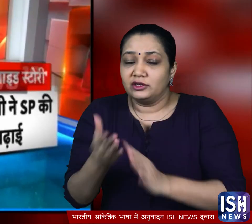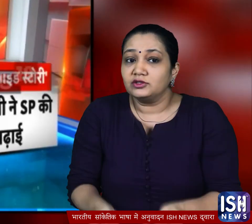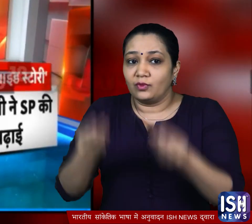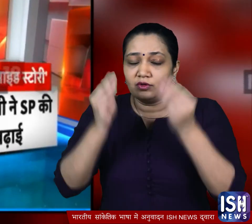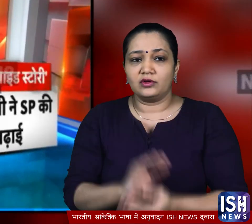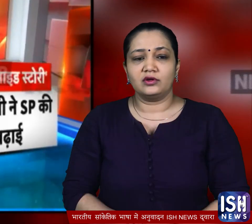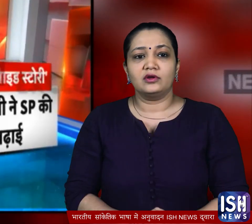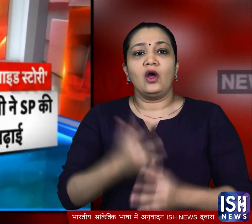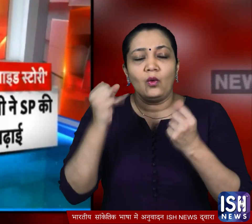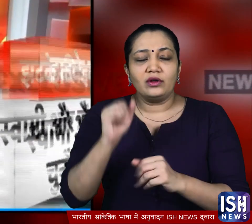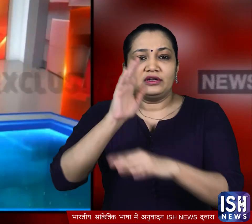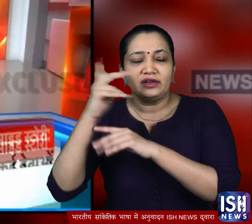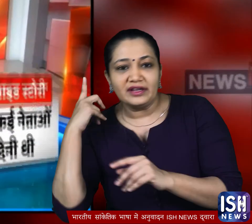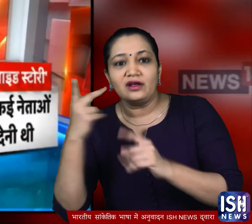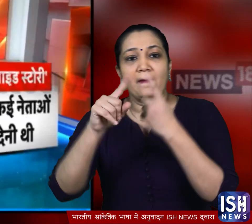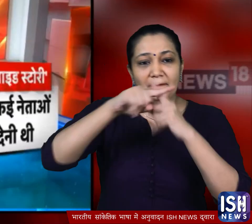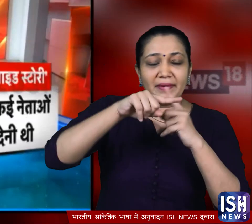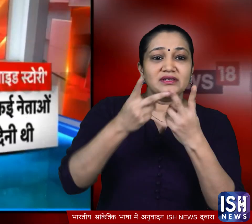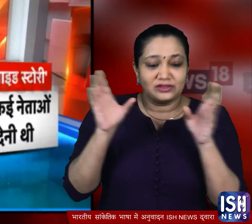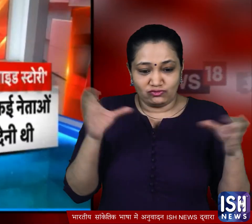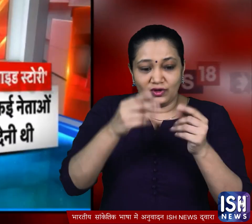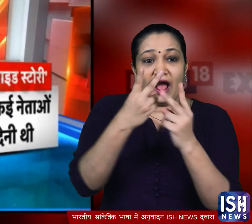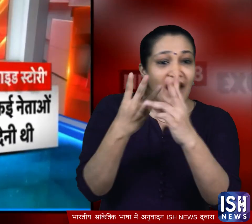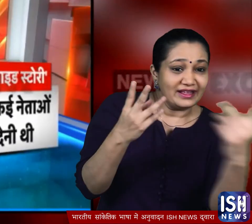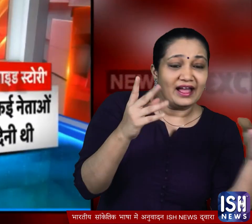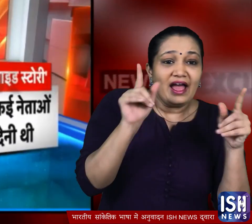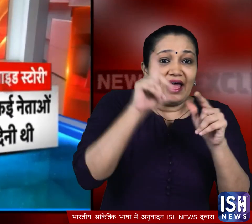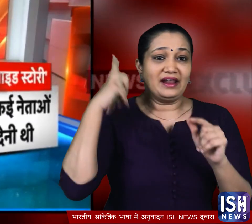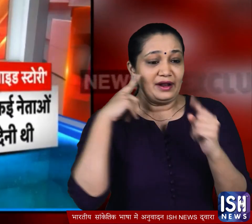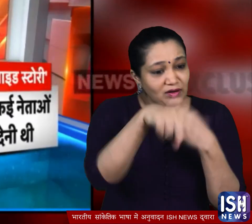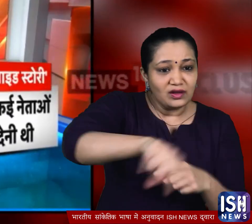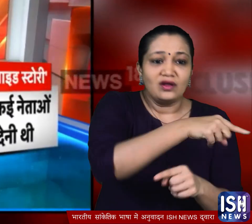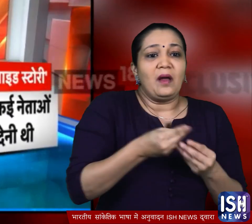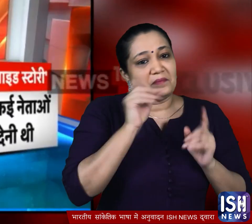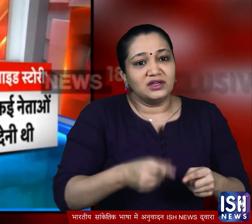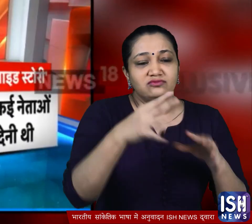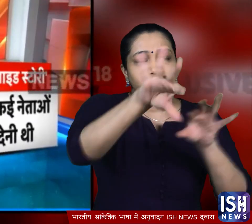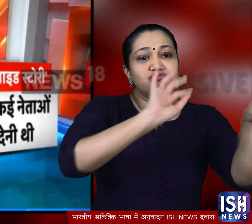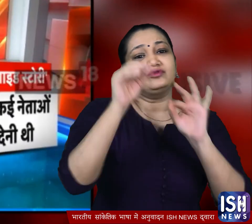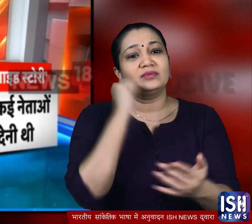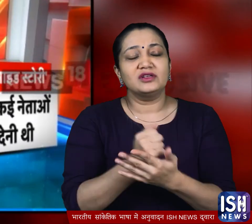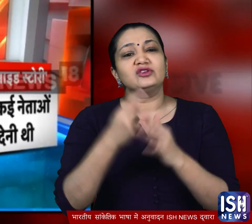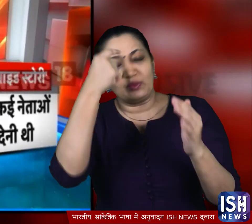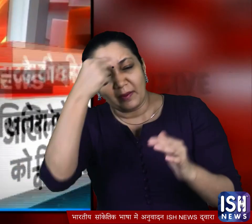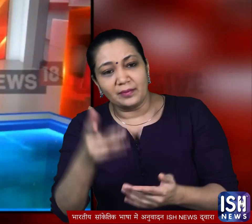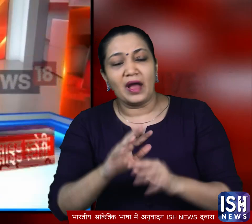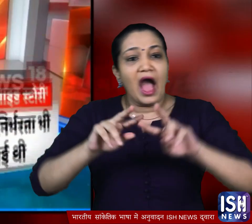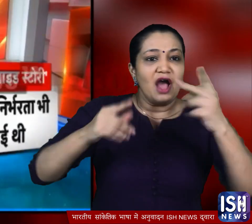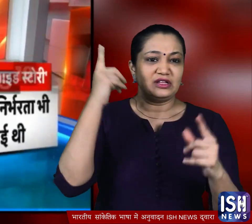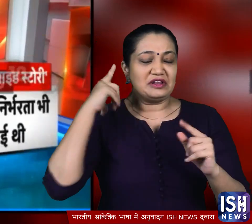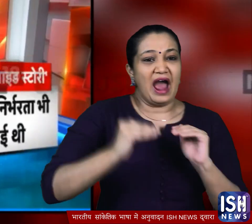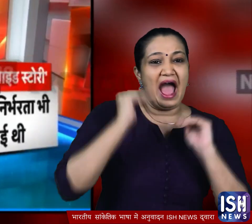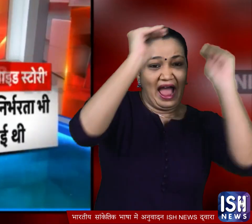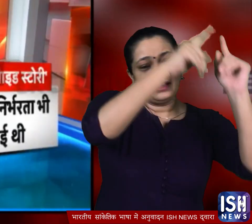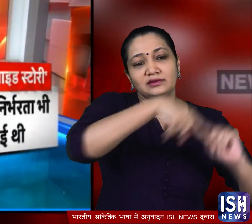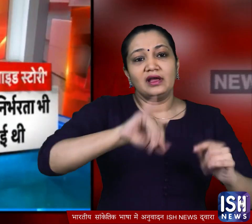गई थी। उन्हें इन नेताओं के अलावा इनके साथ आए कुछ और नेताओं को भी टिकटें देना जरूरी हो गया था। खास तौर पर बाहर से आए बड़े